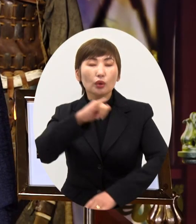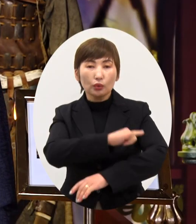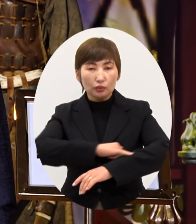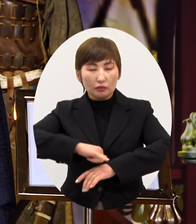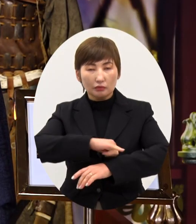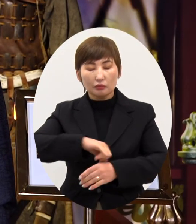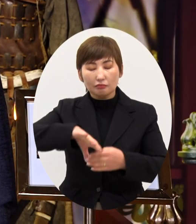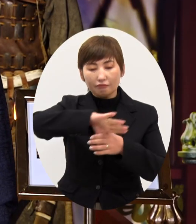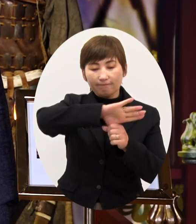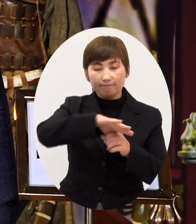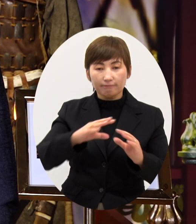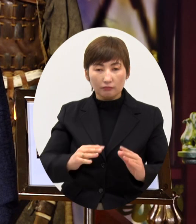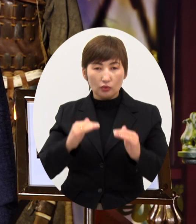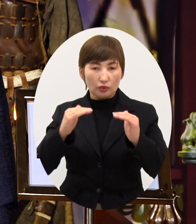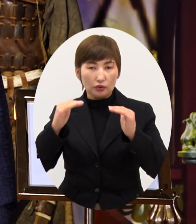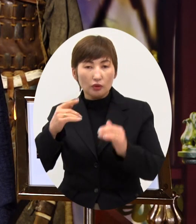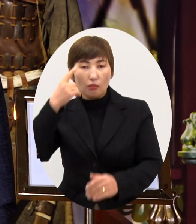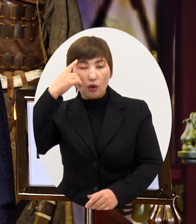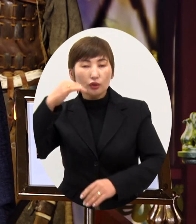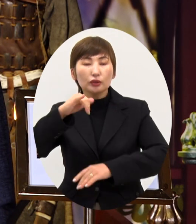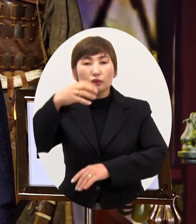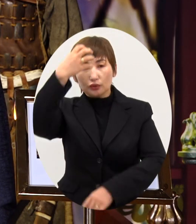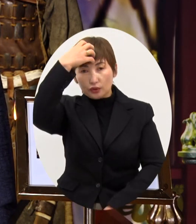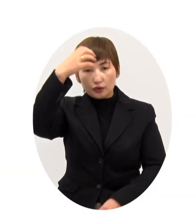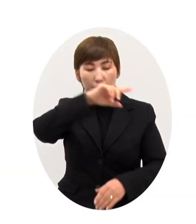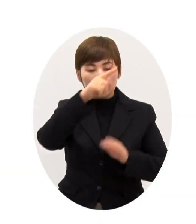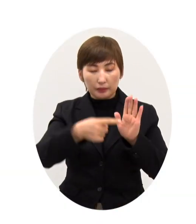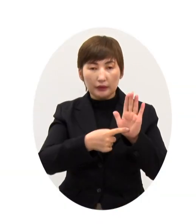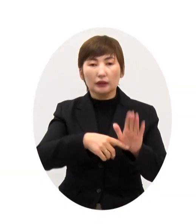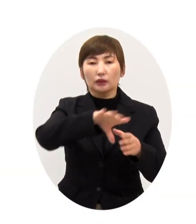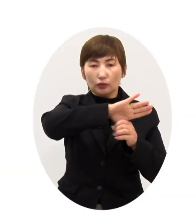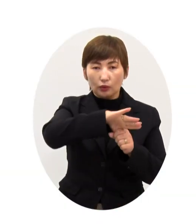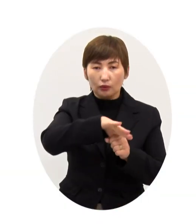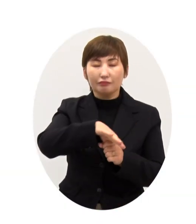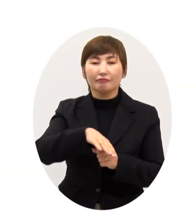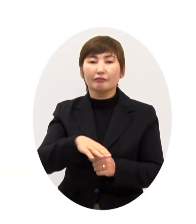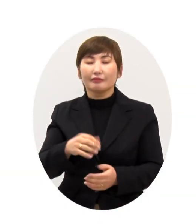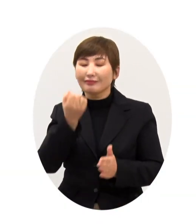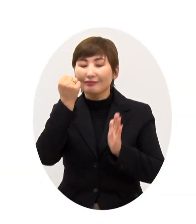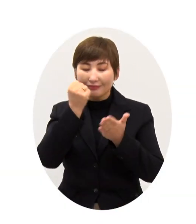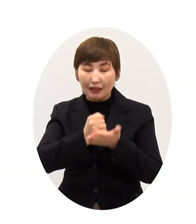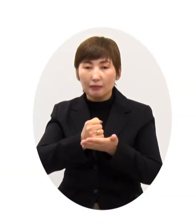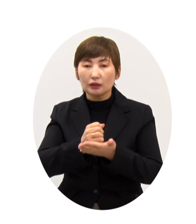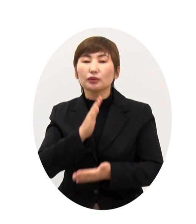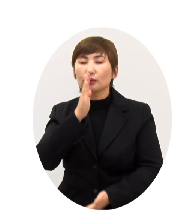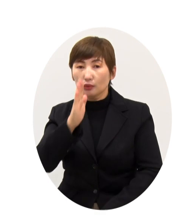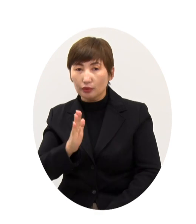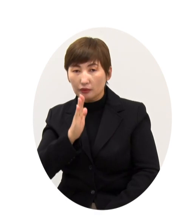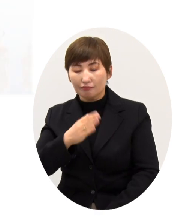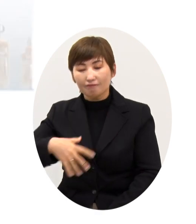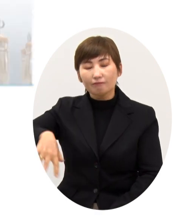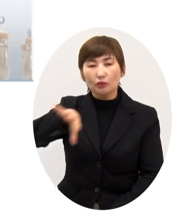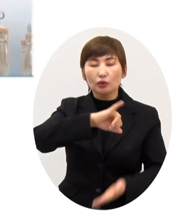тогтнол бүрэн эрх хөгжил мандлын илэрхийлэл болсон Монгол төрийн бэлэгдэл болох төрийн туг, далбаа, тамга, сүлд,